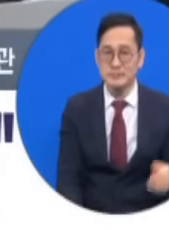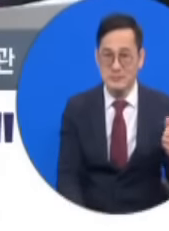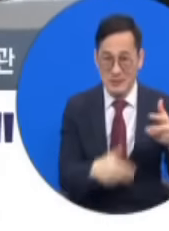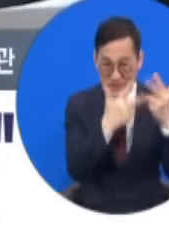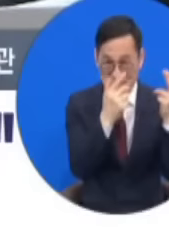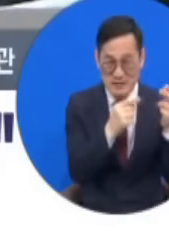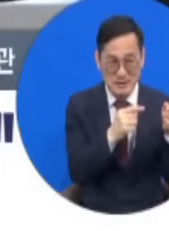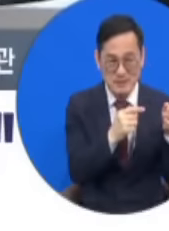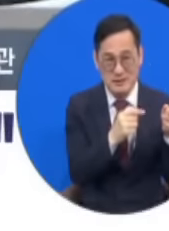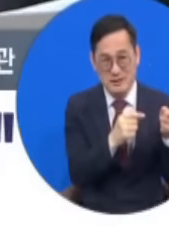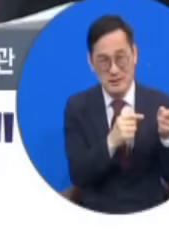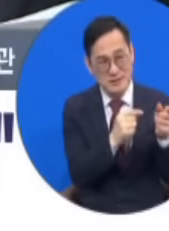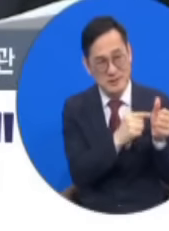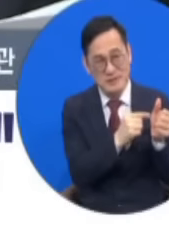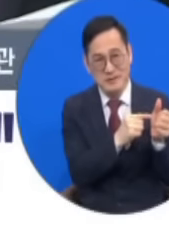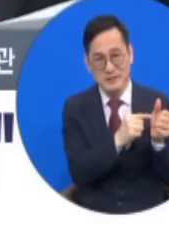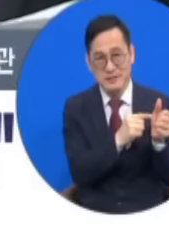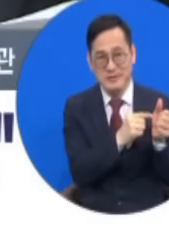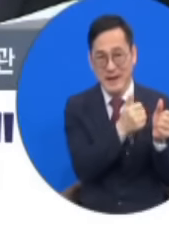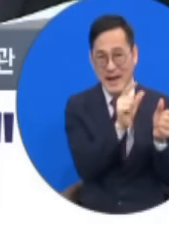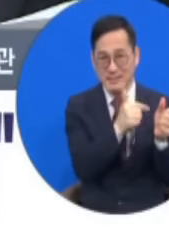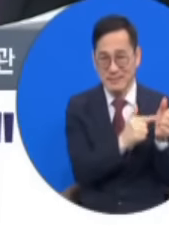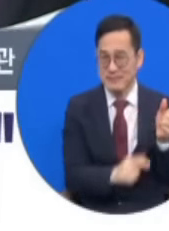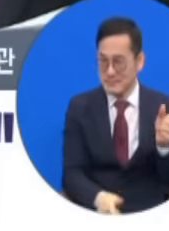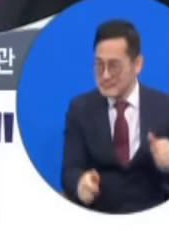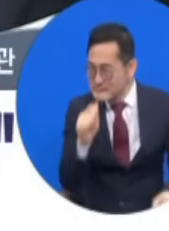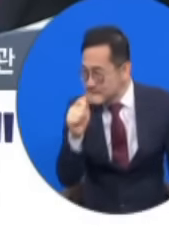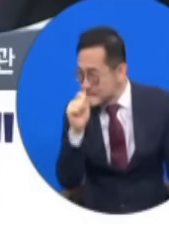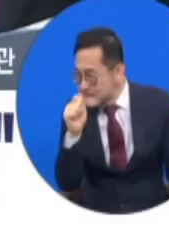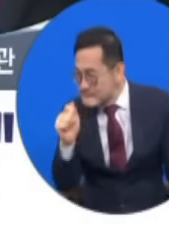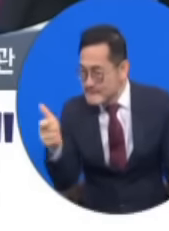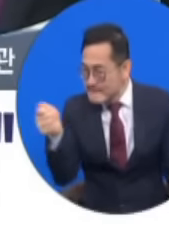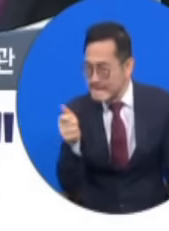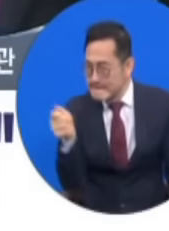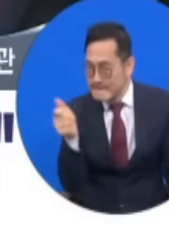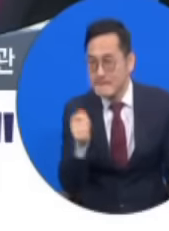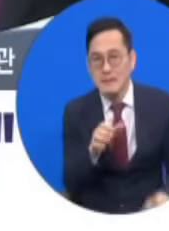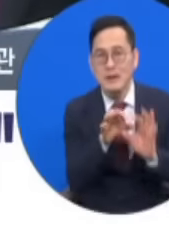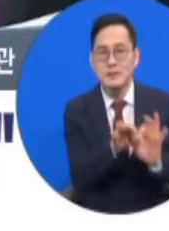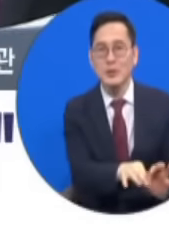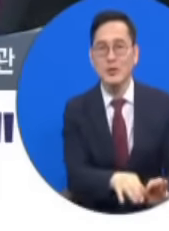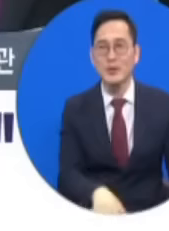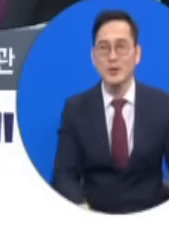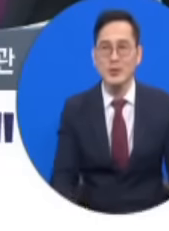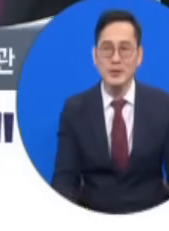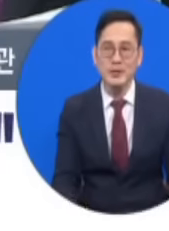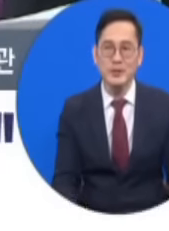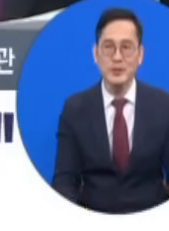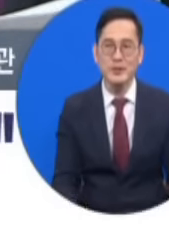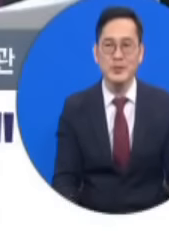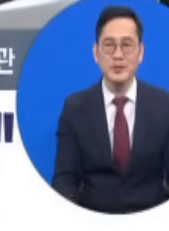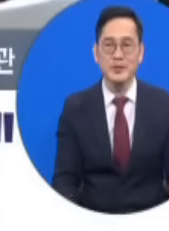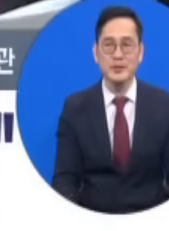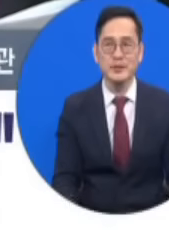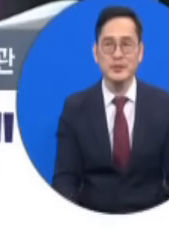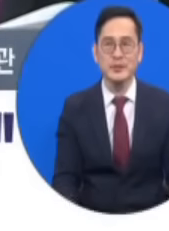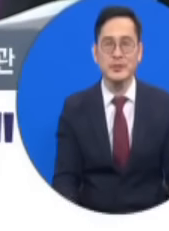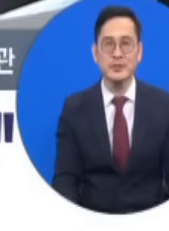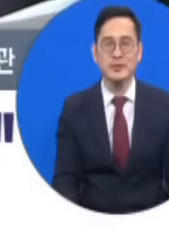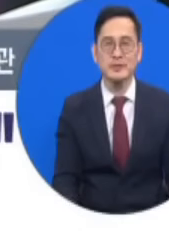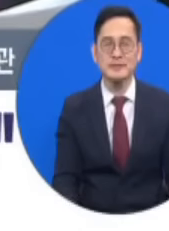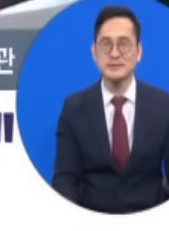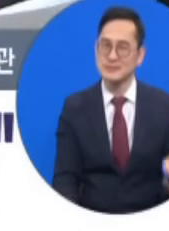이재명 대표 유튜브만 보는 것처럼 계속 이재명 대표 이야기를 이제 사사건건 이재명 대표가 뭐 했네 저 했네 이건 아니다 저 했나 이렇게 이야기를 하는